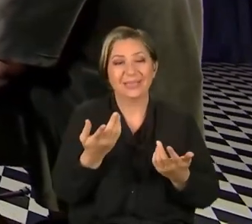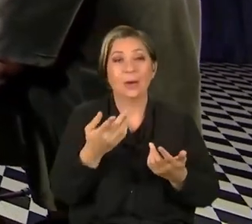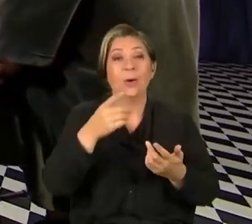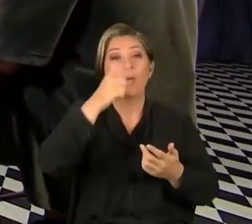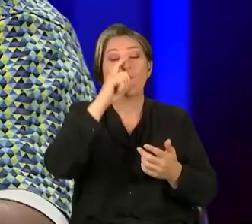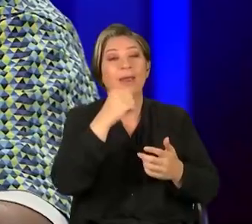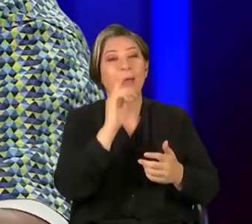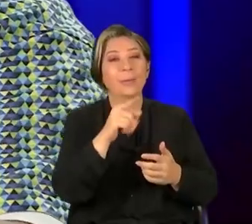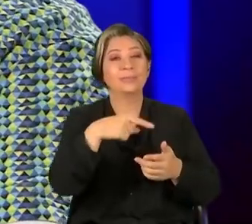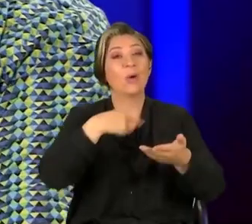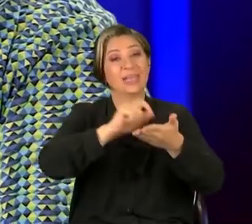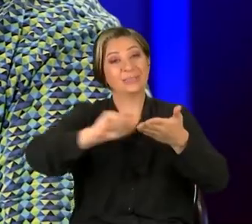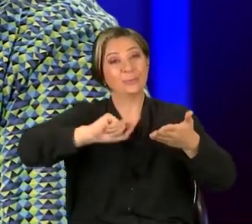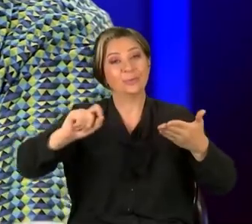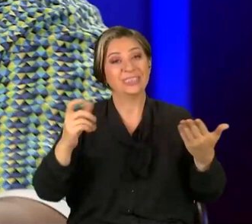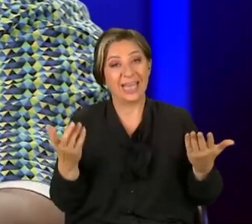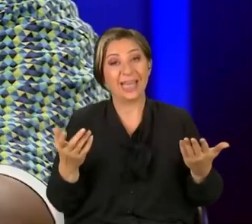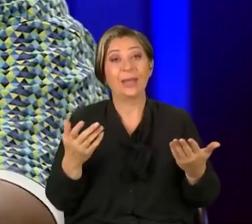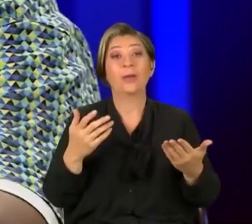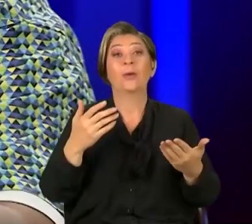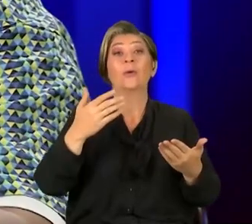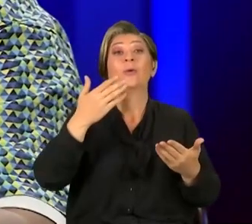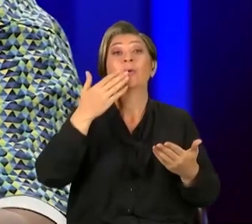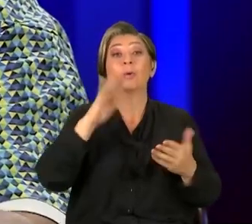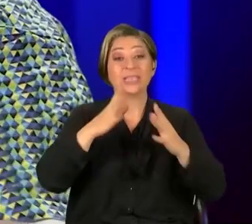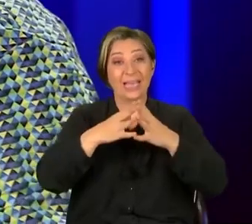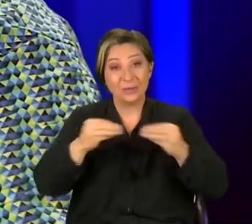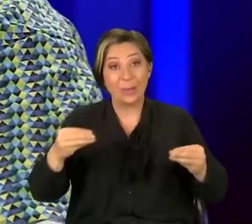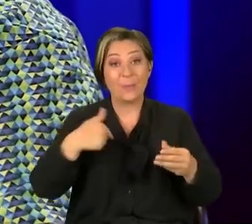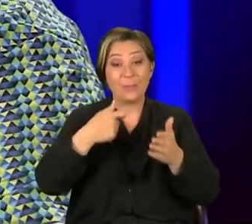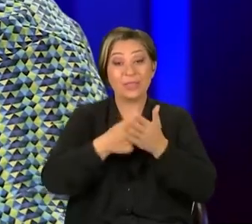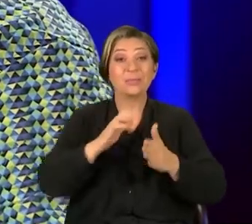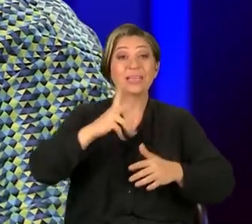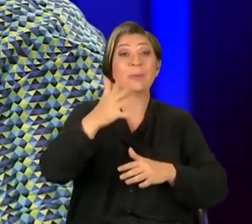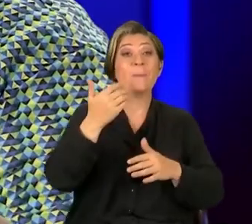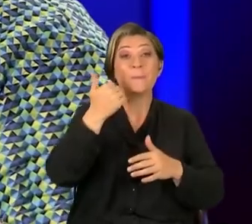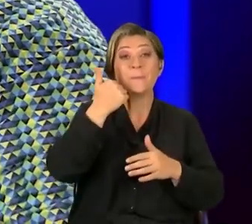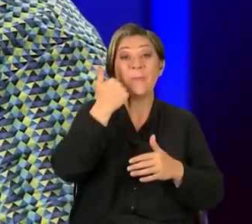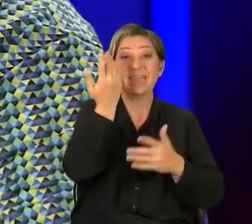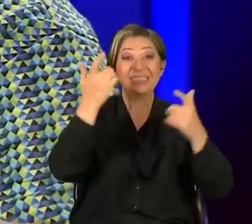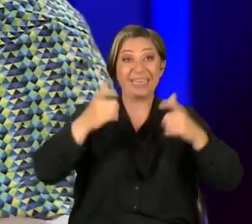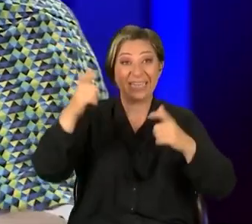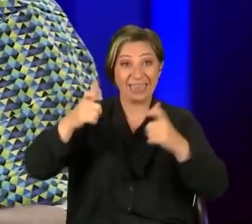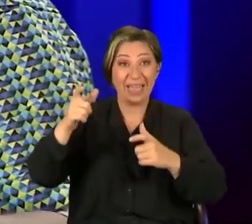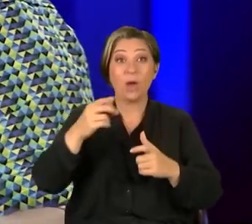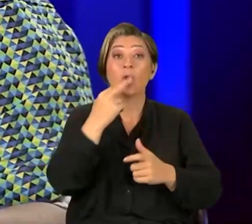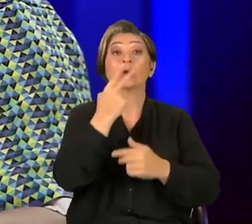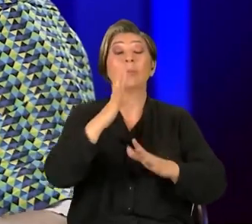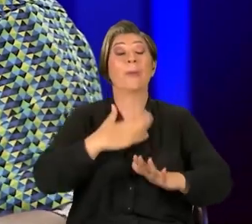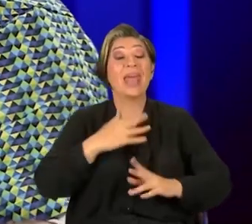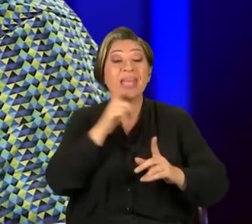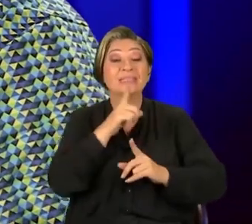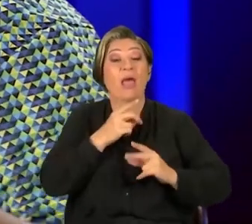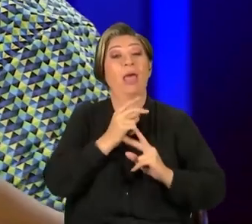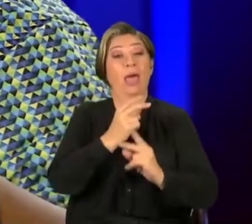biz böyle şeyler de yazıyoruz da yoksa yarsam yok olacaklar Aslında benim adım geçmez beyazlarım basında konuşma benimle